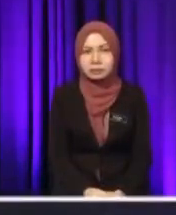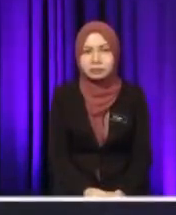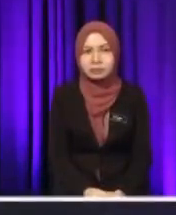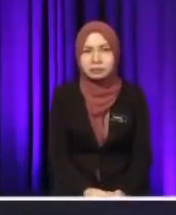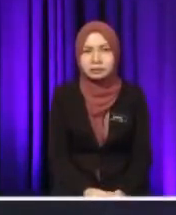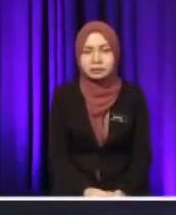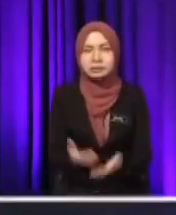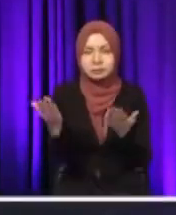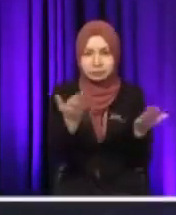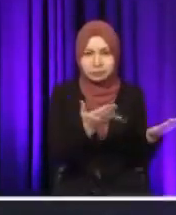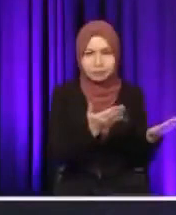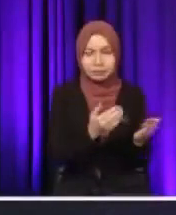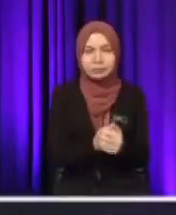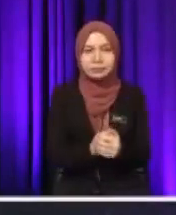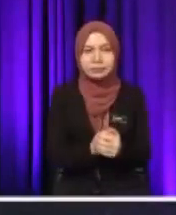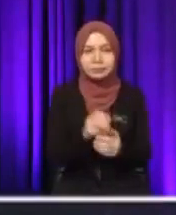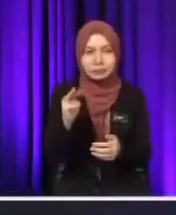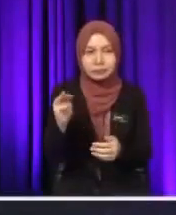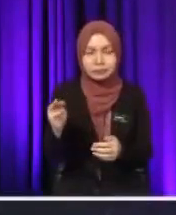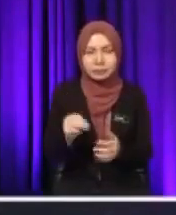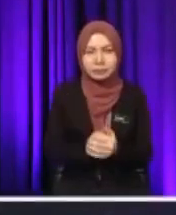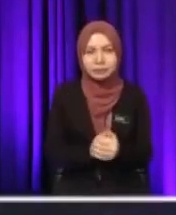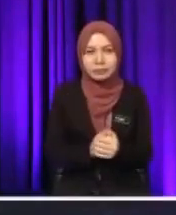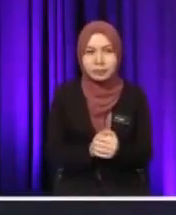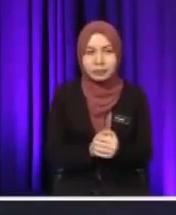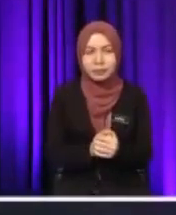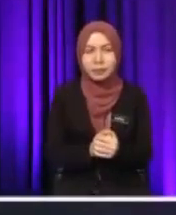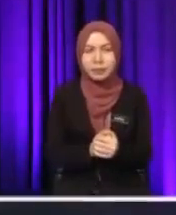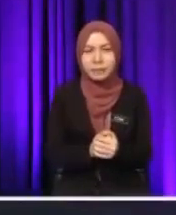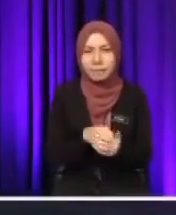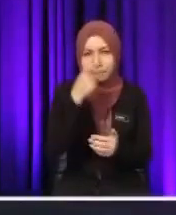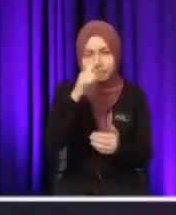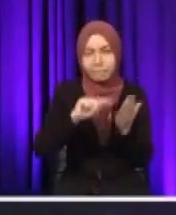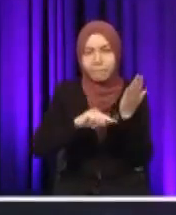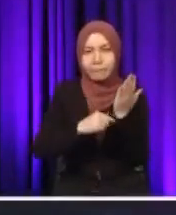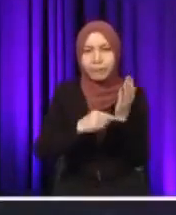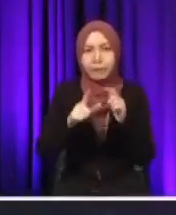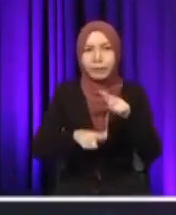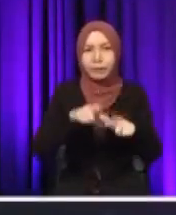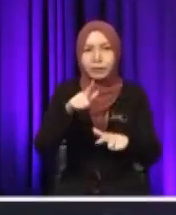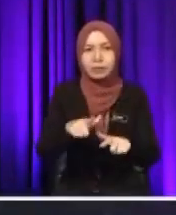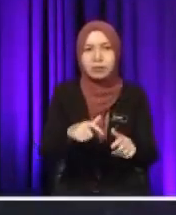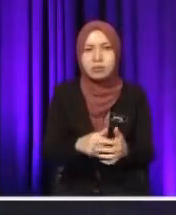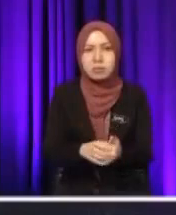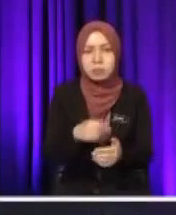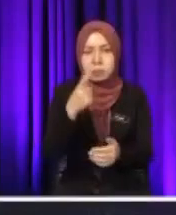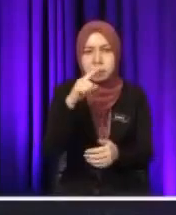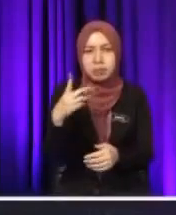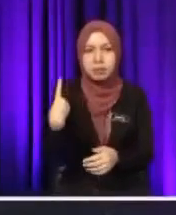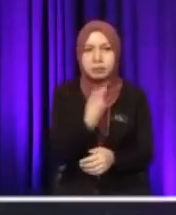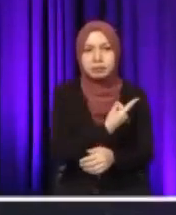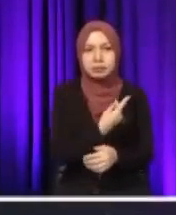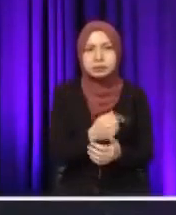Alia mungkin akan bagi tahu apakah langkah-langkah atau permulaan dia untuk kita jalankan eksperimen ni. Baiklah.